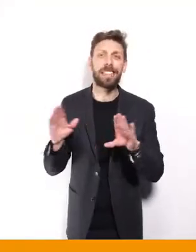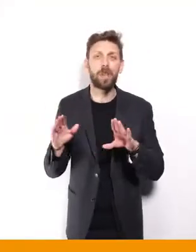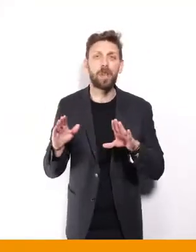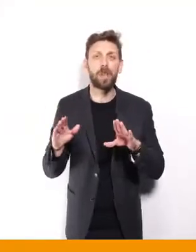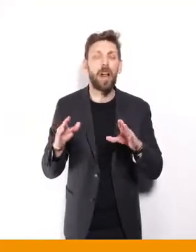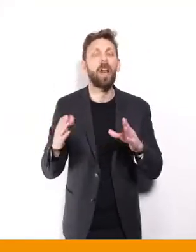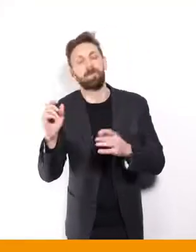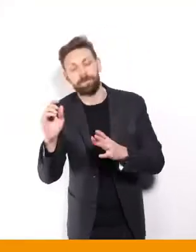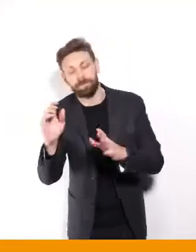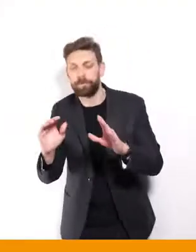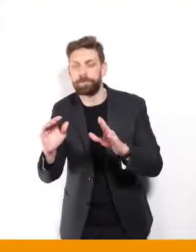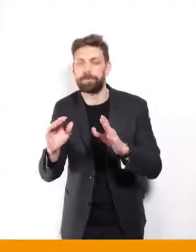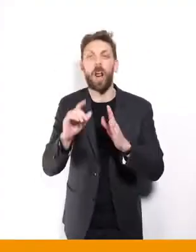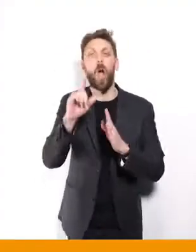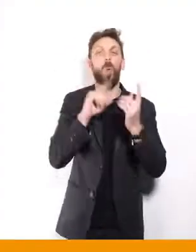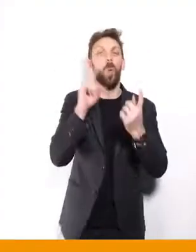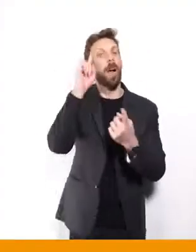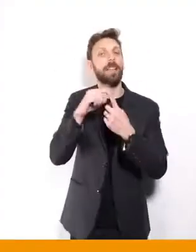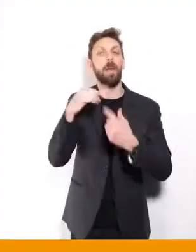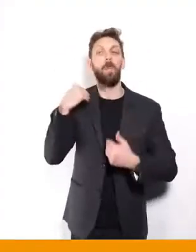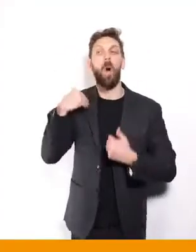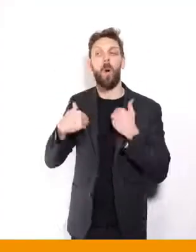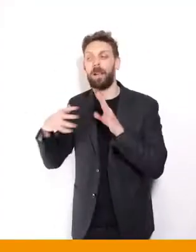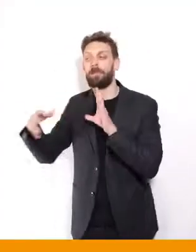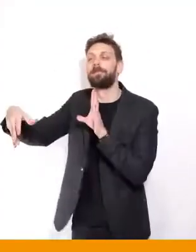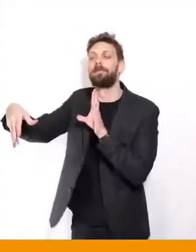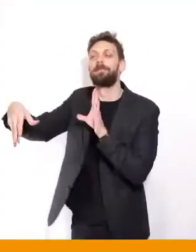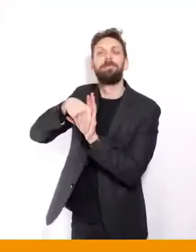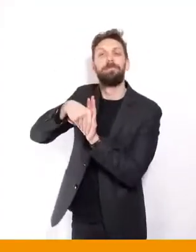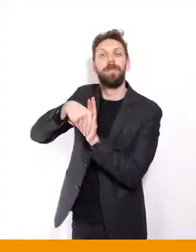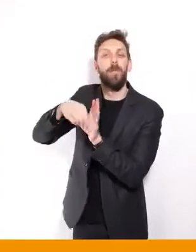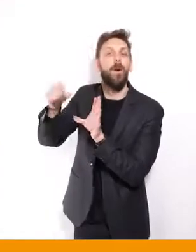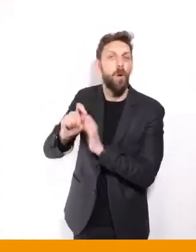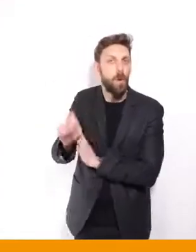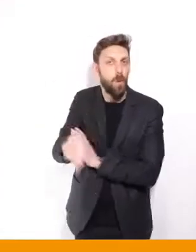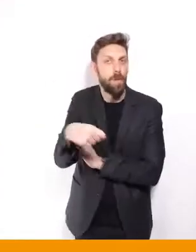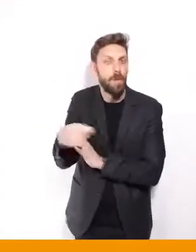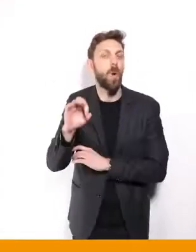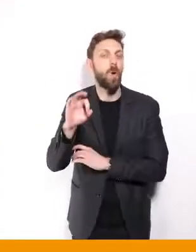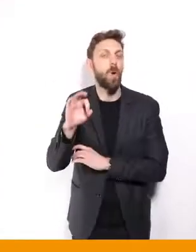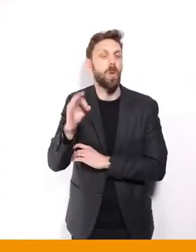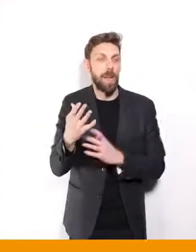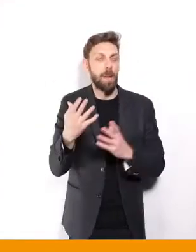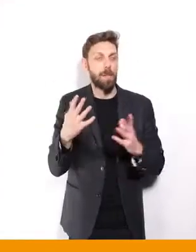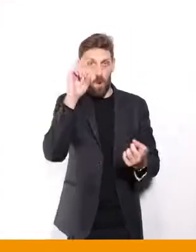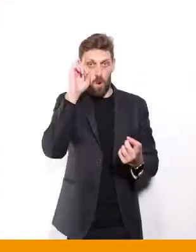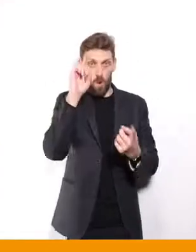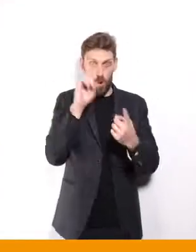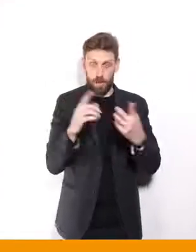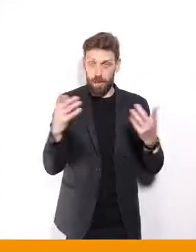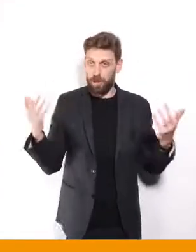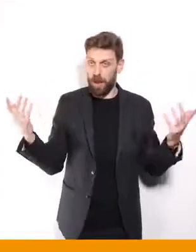là-dessus, attention, c'est essentiel de le faire là-dessus. Mais l'enjeu, au fond, c'est de vous associer.